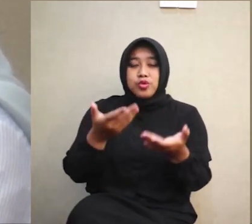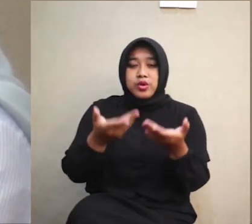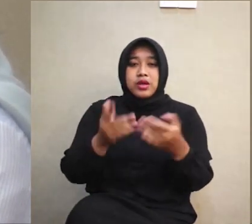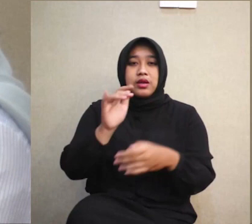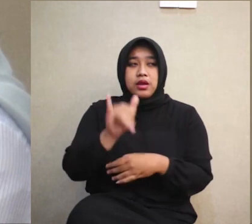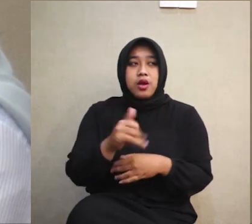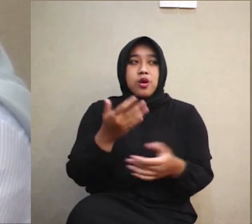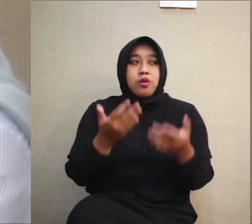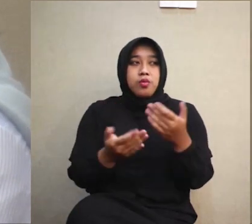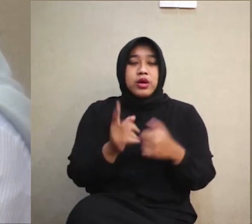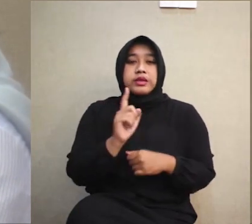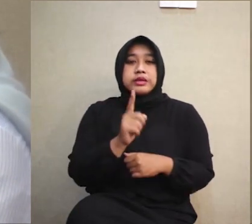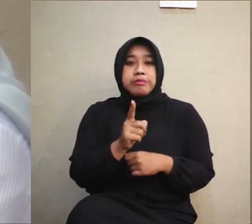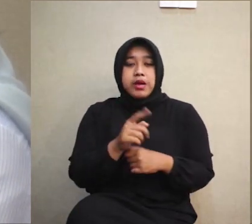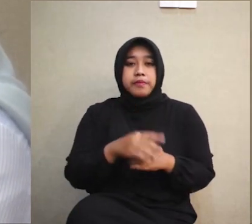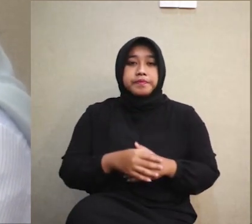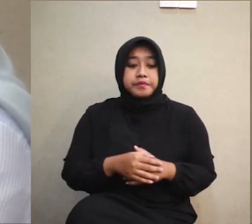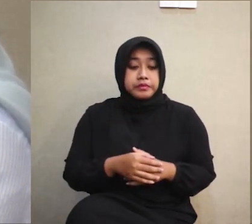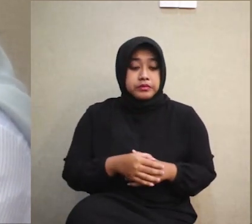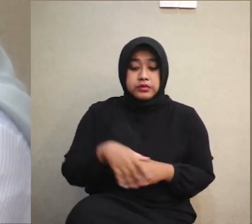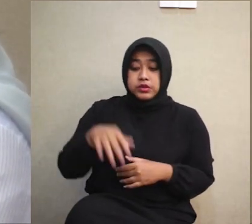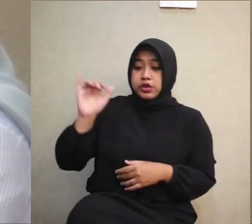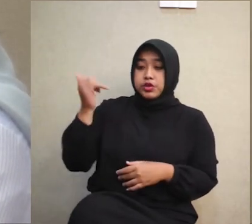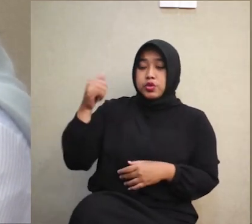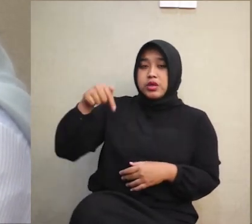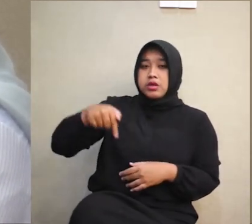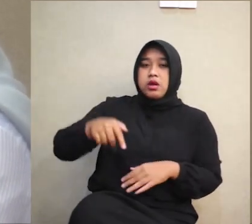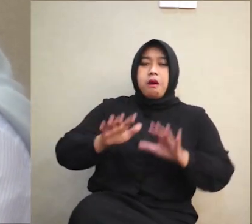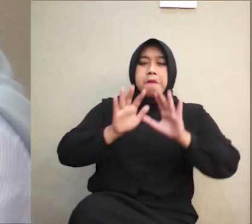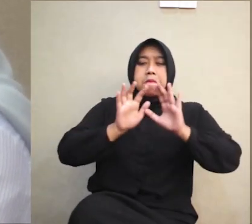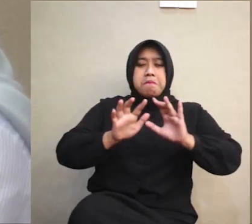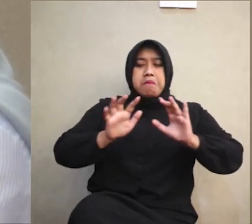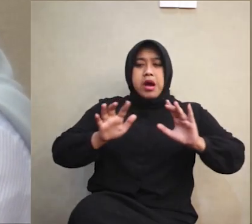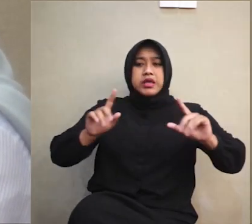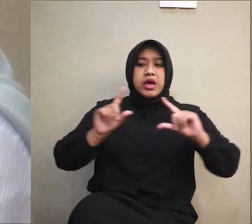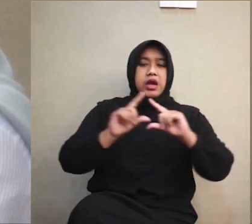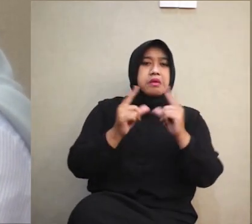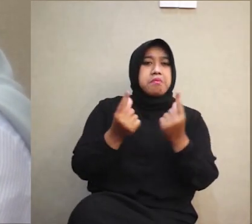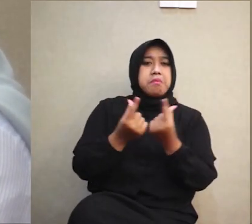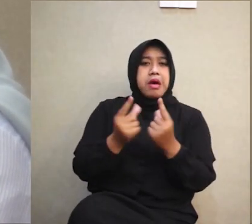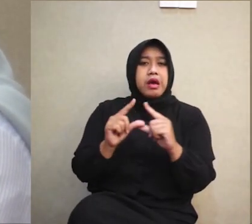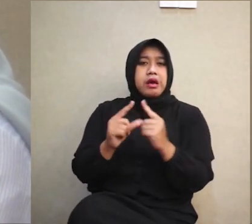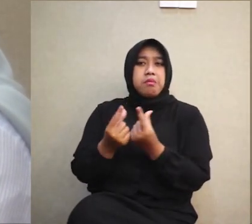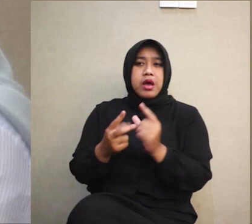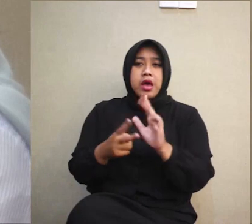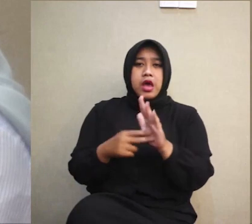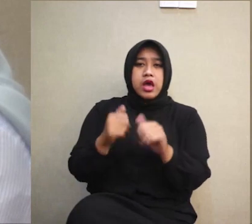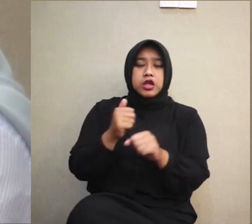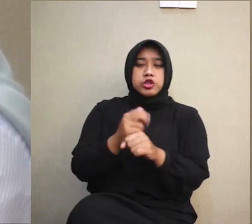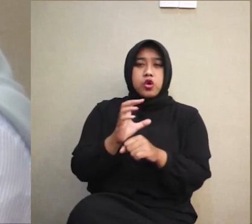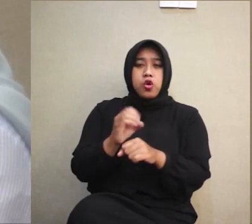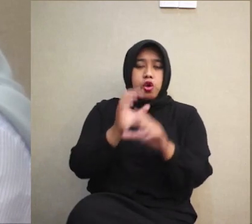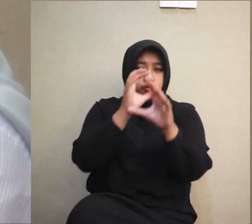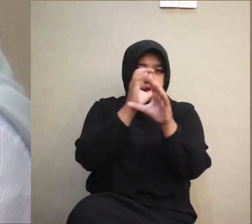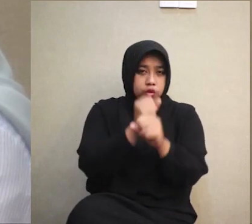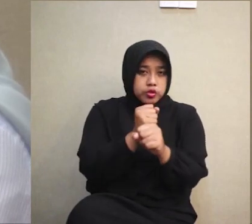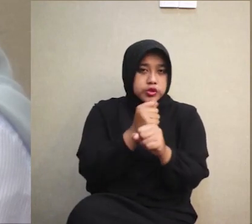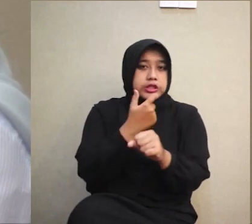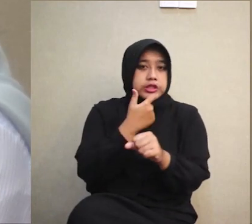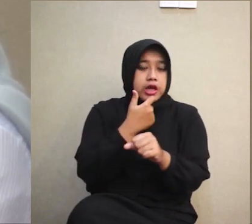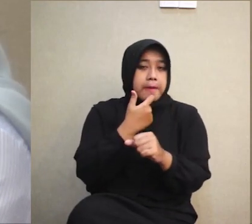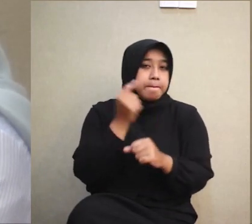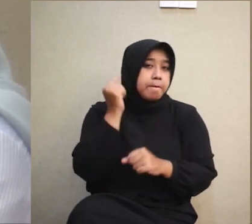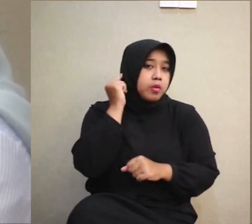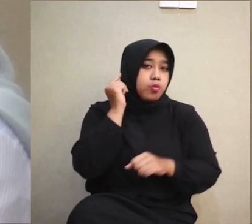ya mungkin karena di Jogja itu banyak lembaga ngo yang bergerak di isu perempuan dan dengan